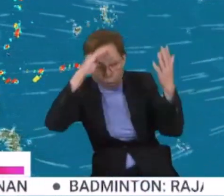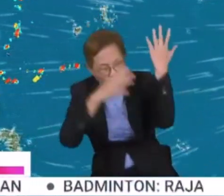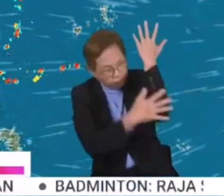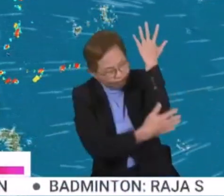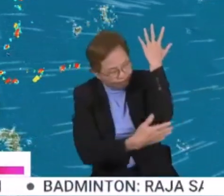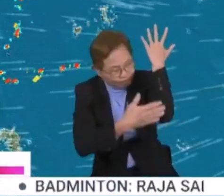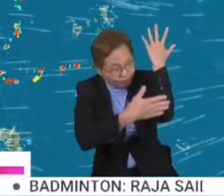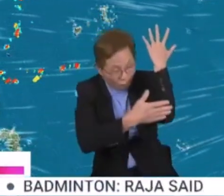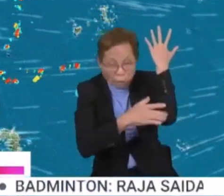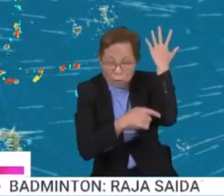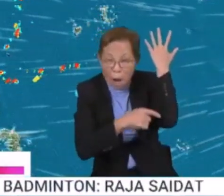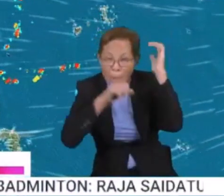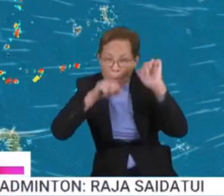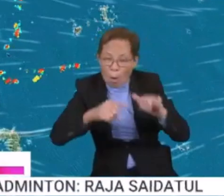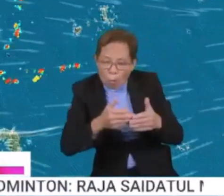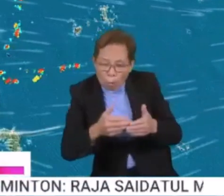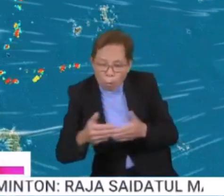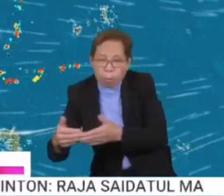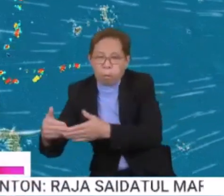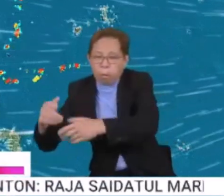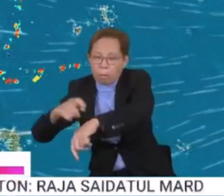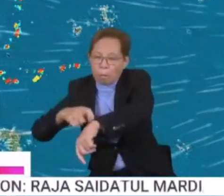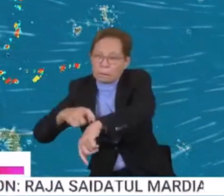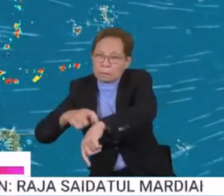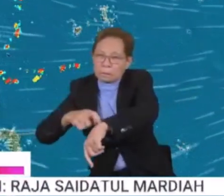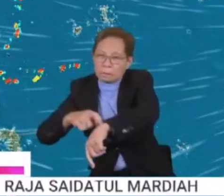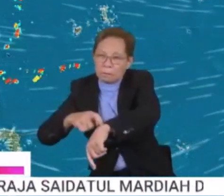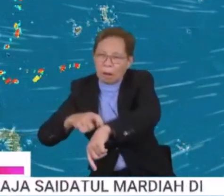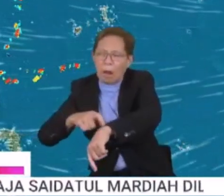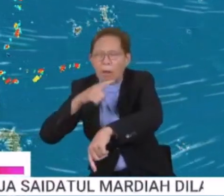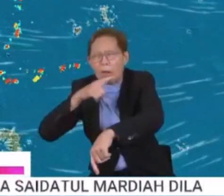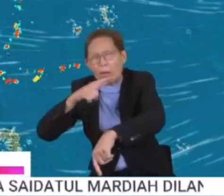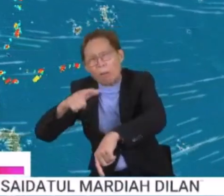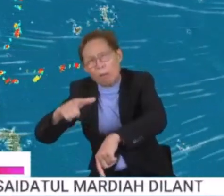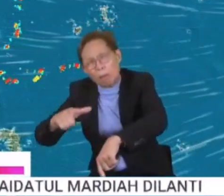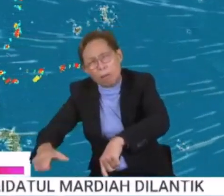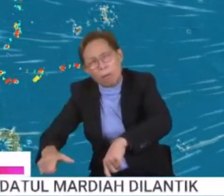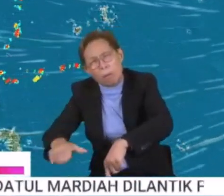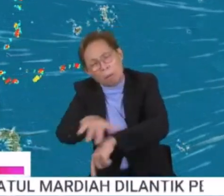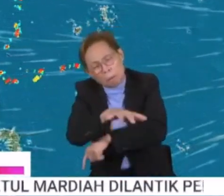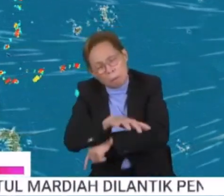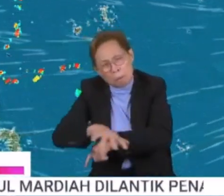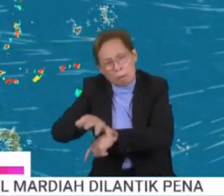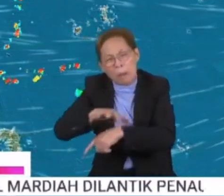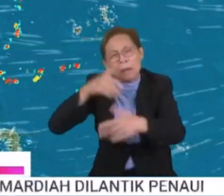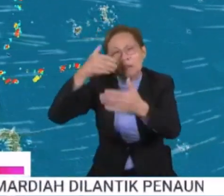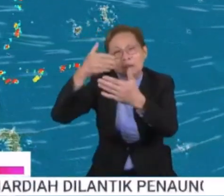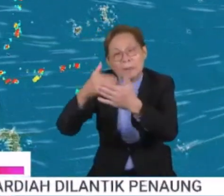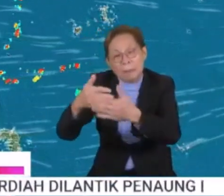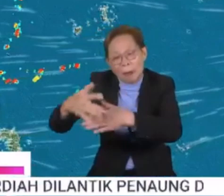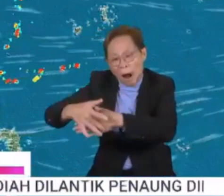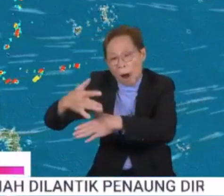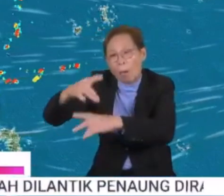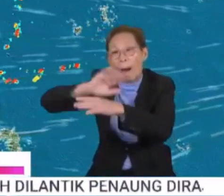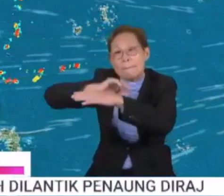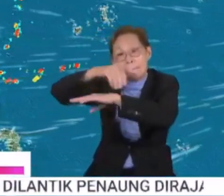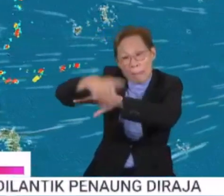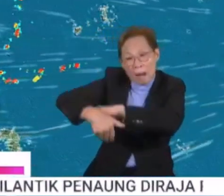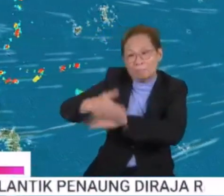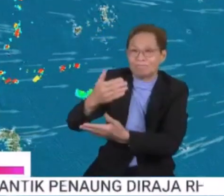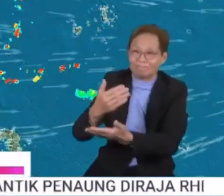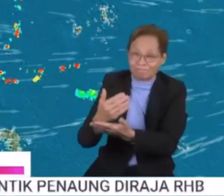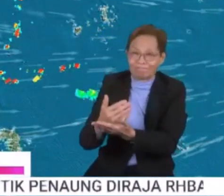Johor dijangkakan mampu berterusan dalam jangka masa yang agak lama sekurang-kurangnya sehingga ke awal malam